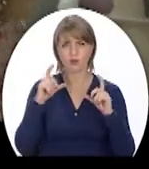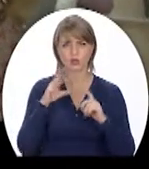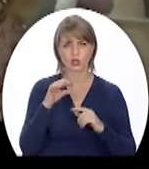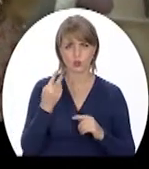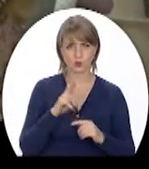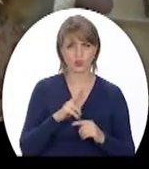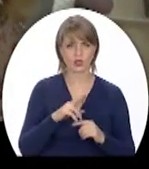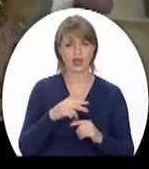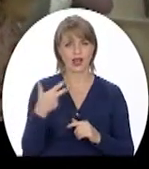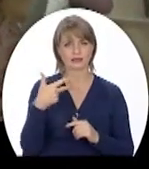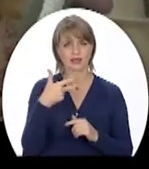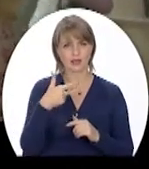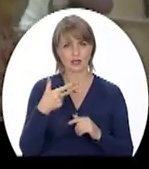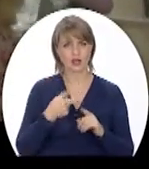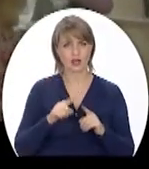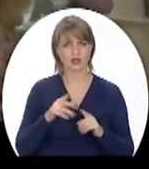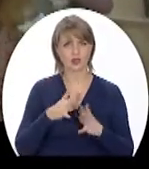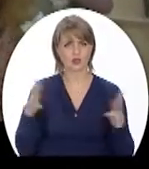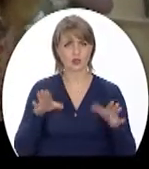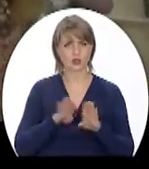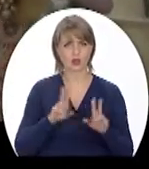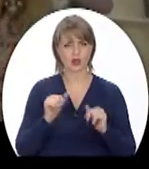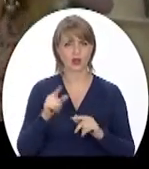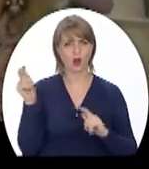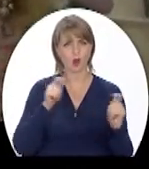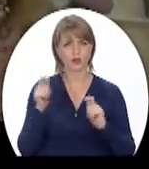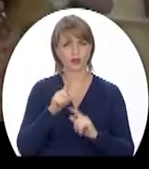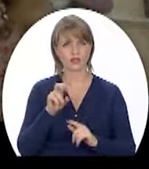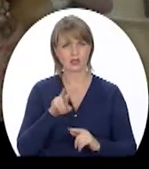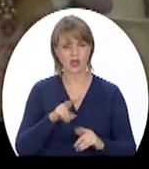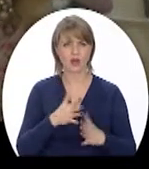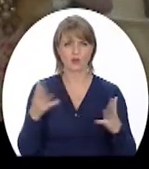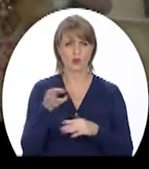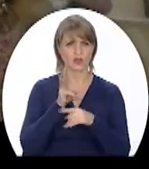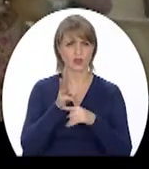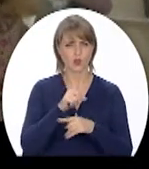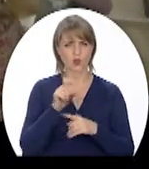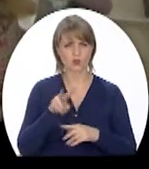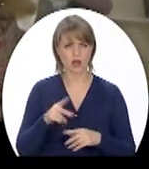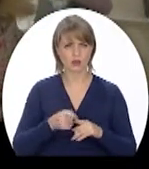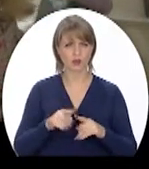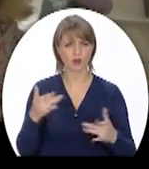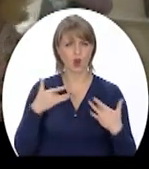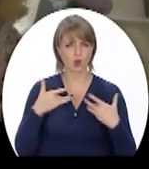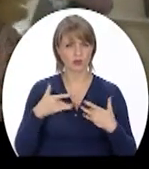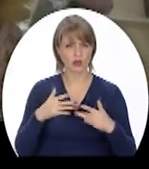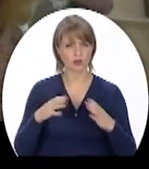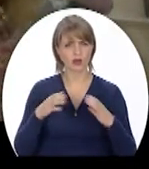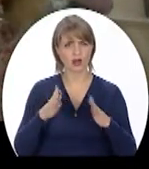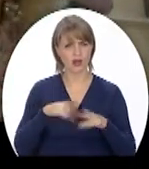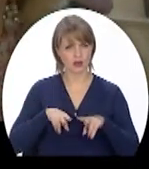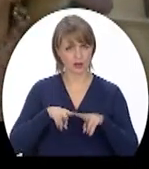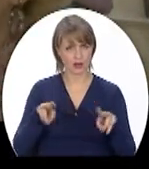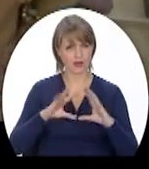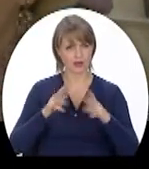трансформироваться. На третьем этаже это больше такой будет, как конференц-зал, больше видеозал, потому что у театра-студии «Параллельный мир» есть свой